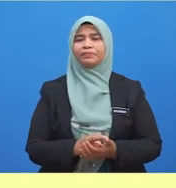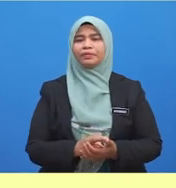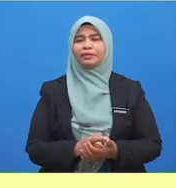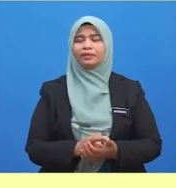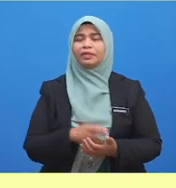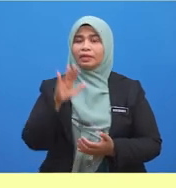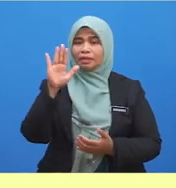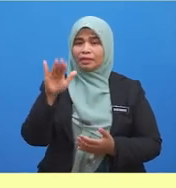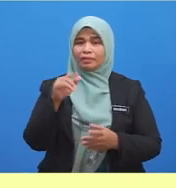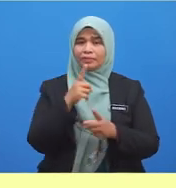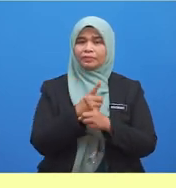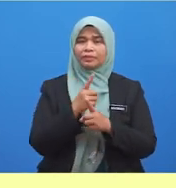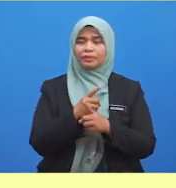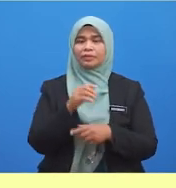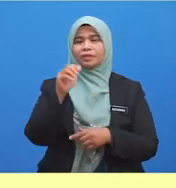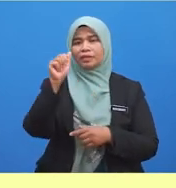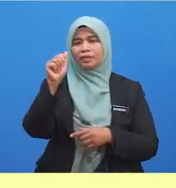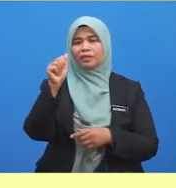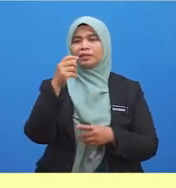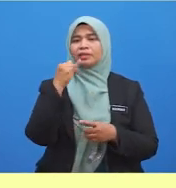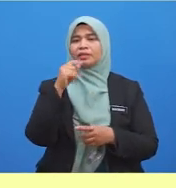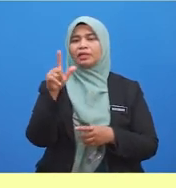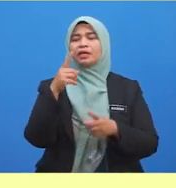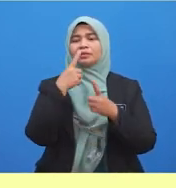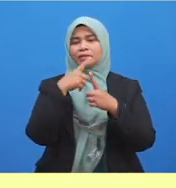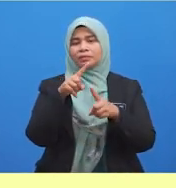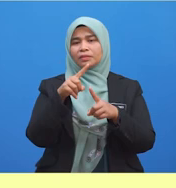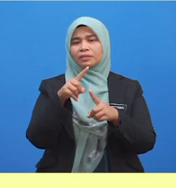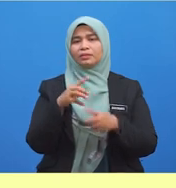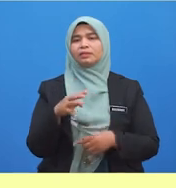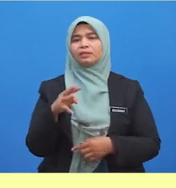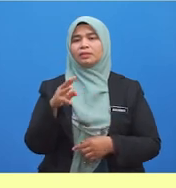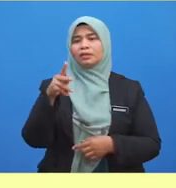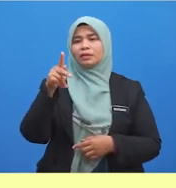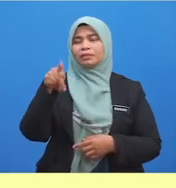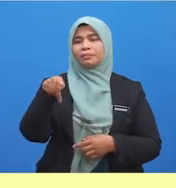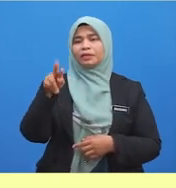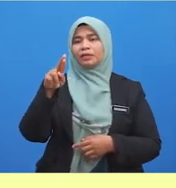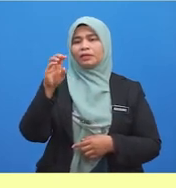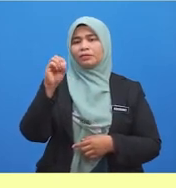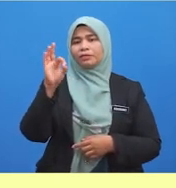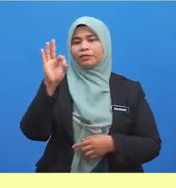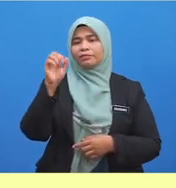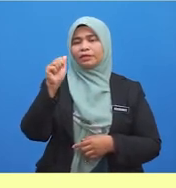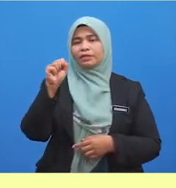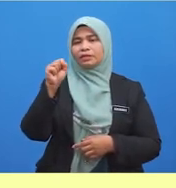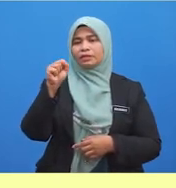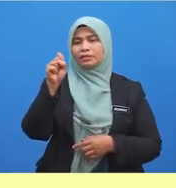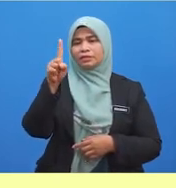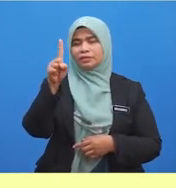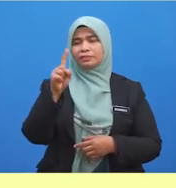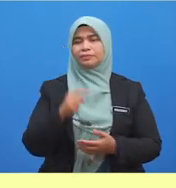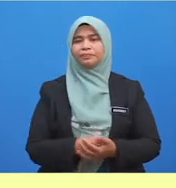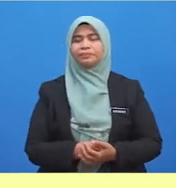Ya, betul. A adalah jawapannya, iaitu profasa 1.